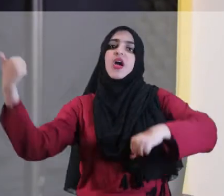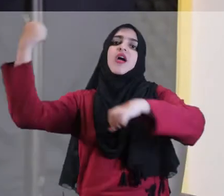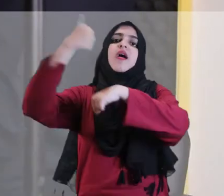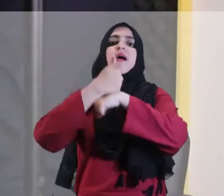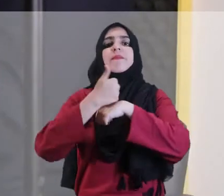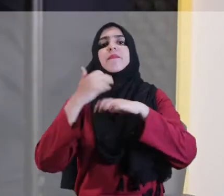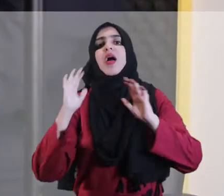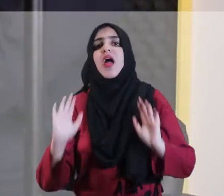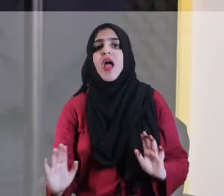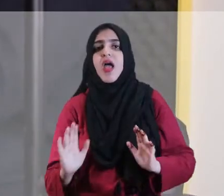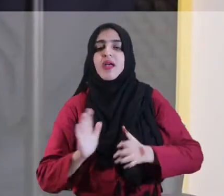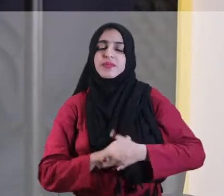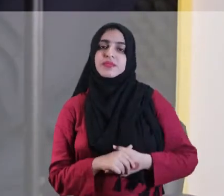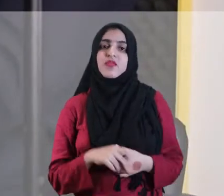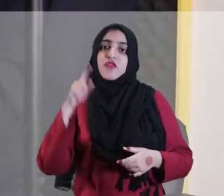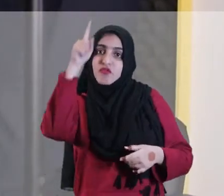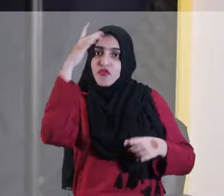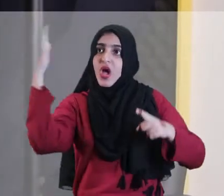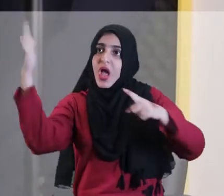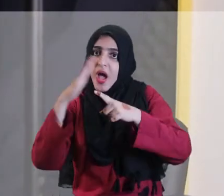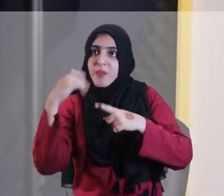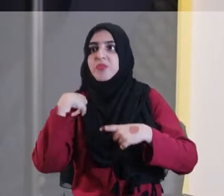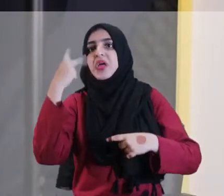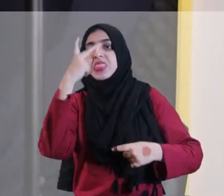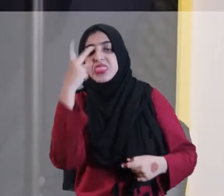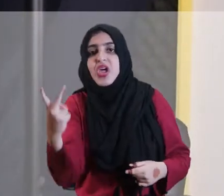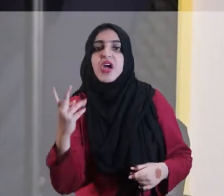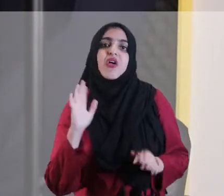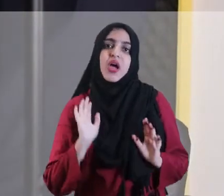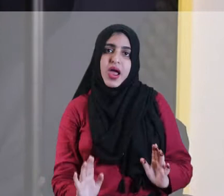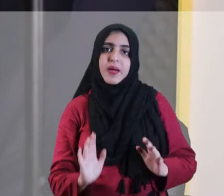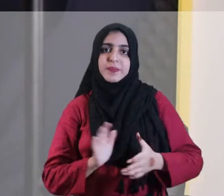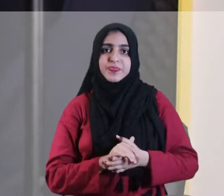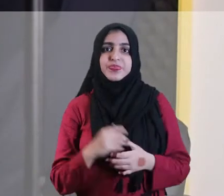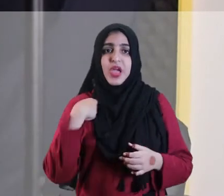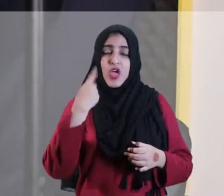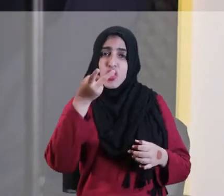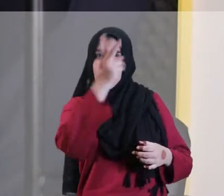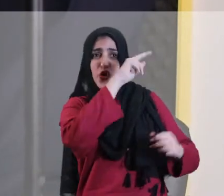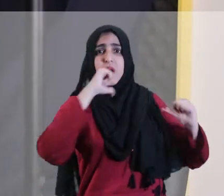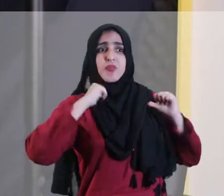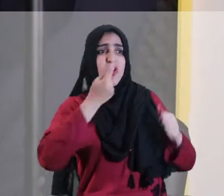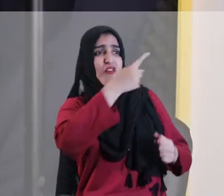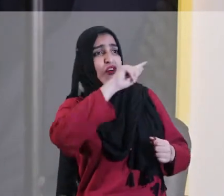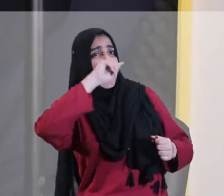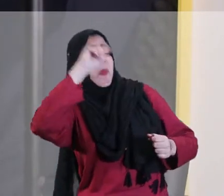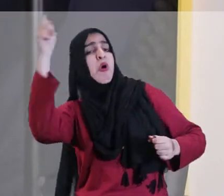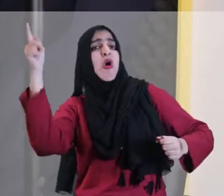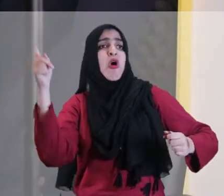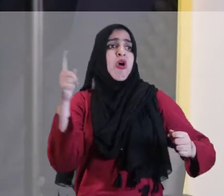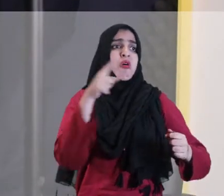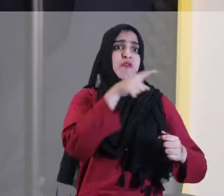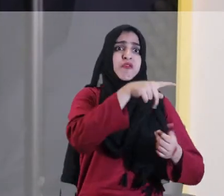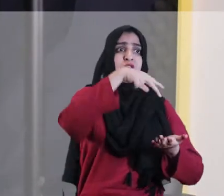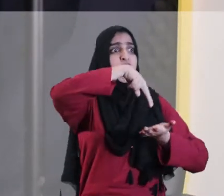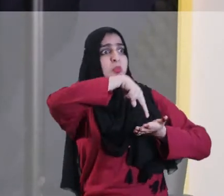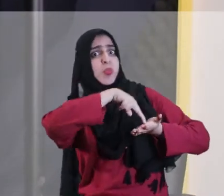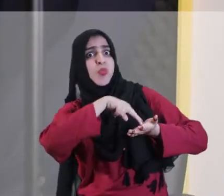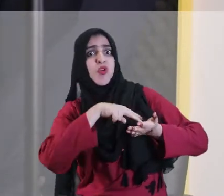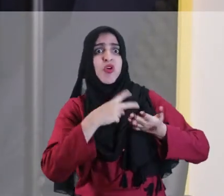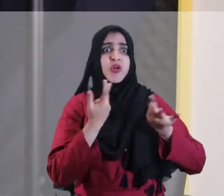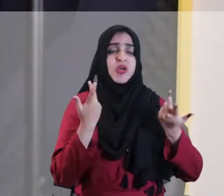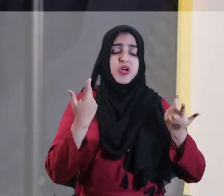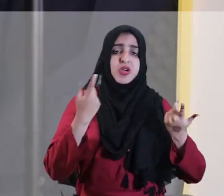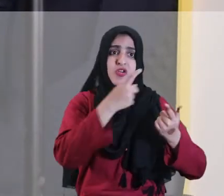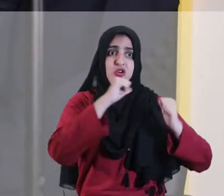इस तरह मैंने बहुत दिखाओ गुरुर एक बहुत हमारे वह इतने ताकतवर और दुनिया में उनकी थी कि वह इस तरह कबूल था